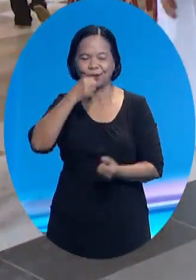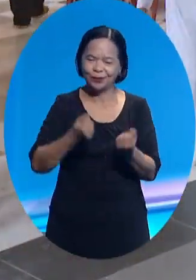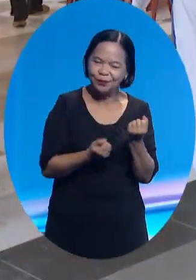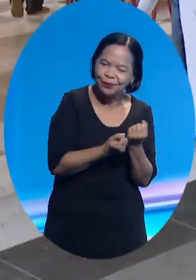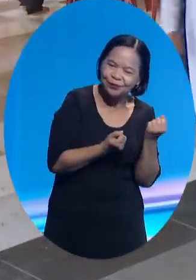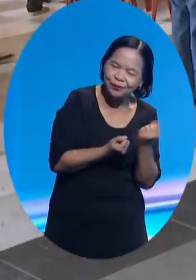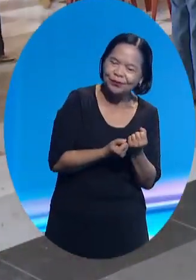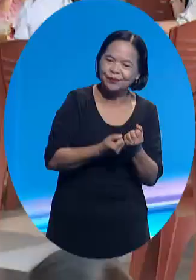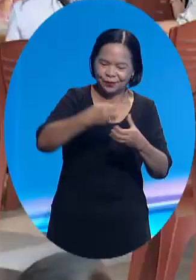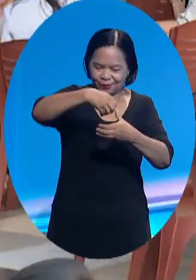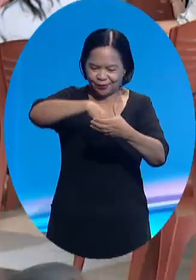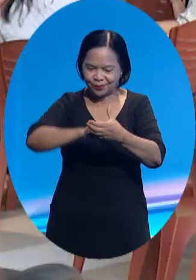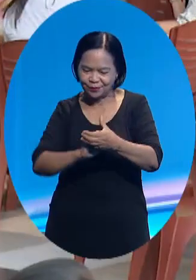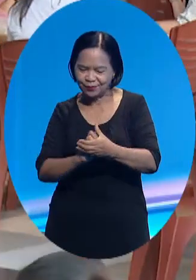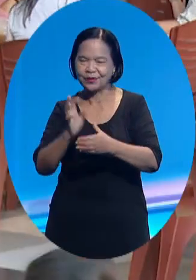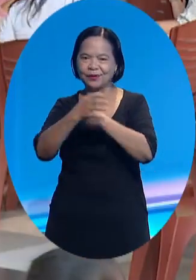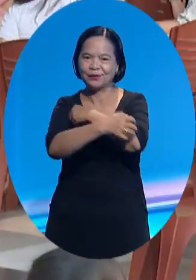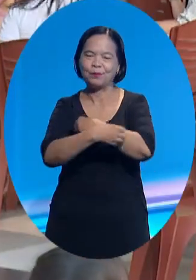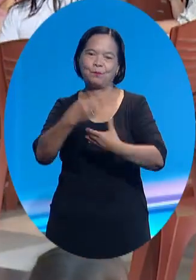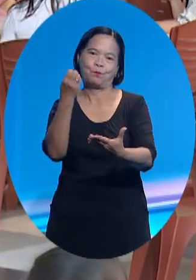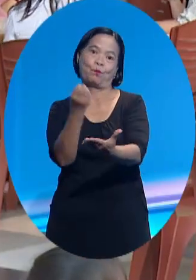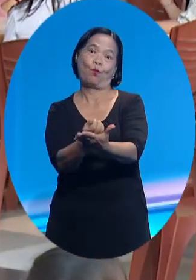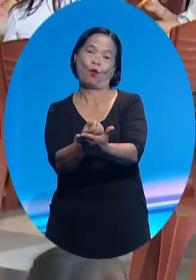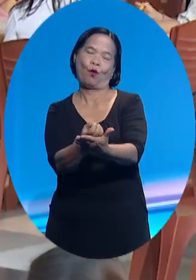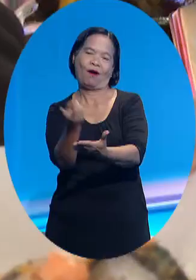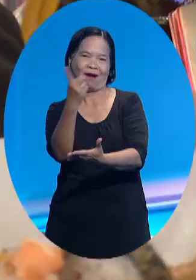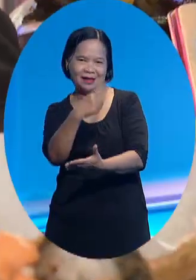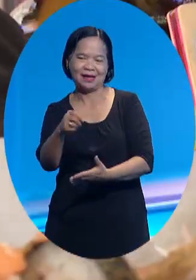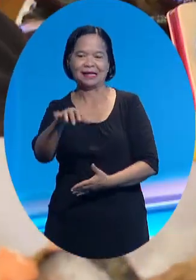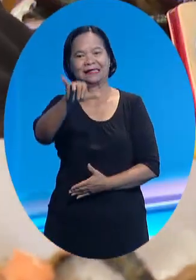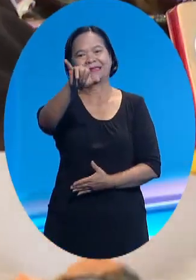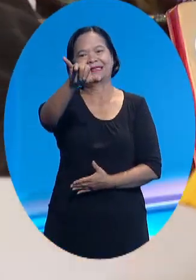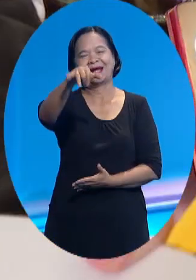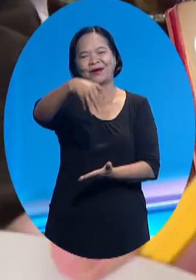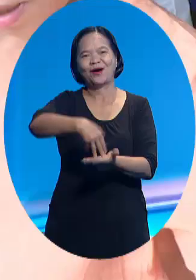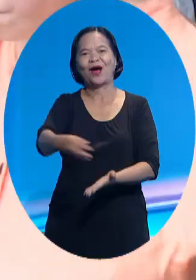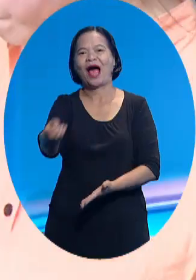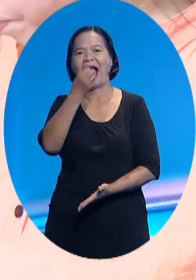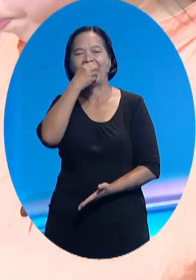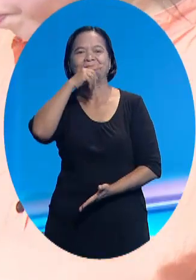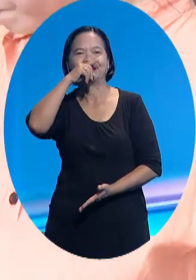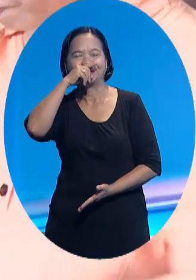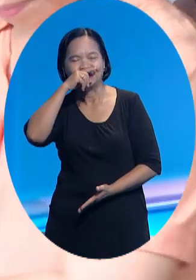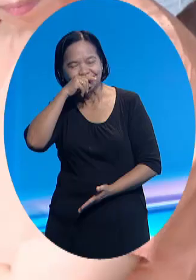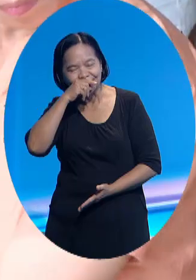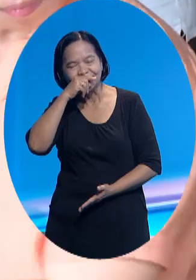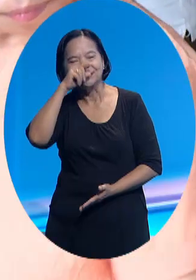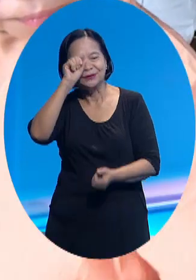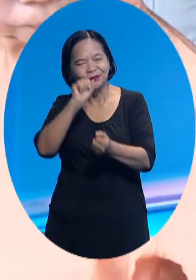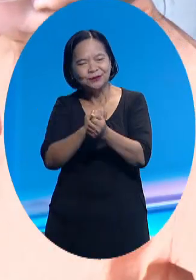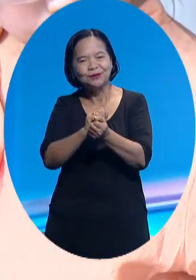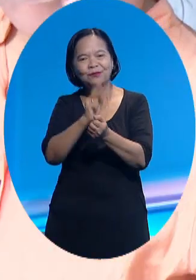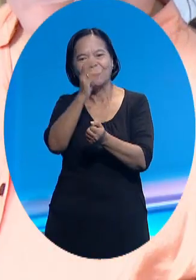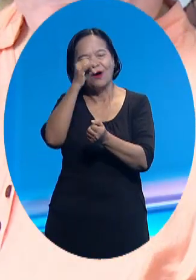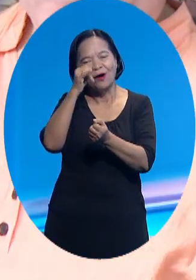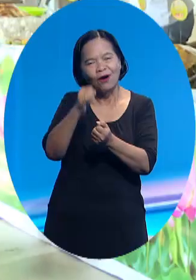nghèo khách tham dự ngày hội sẽ mua 100.000 đ và được dùng 60 món chay do chương ni cùng với đo h h đo cao đài